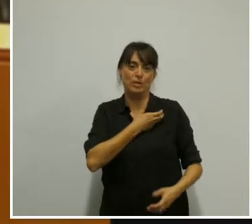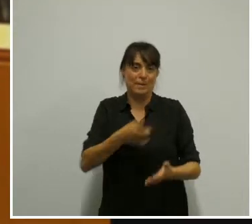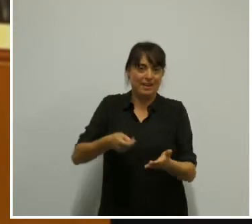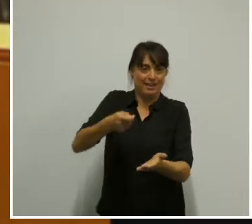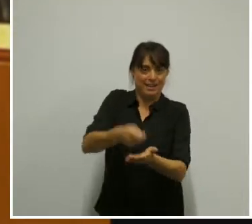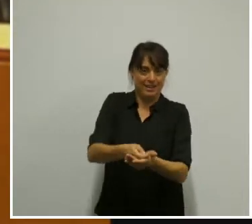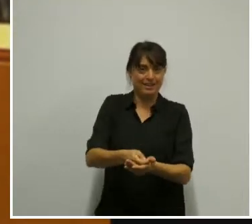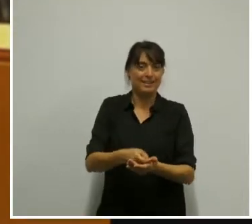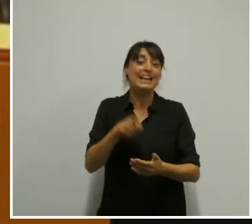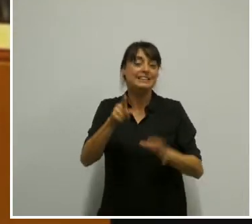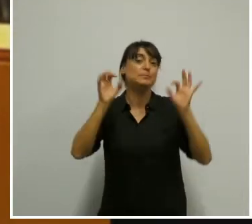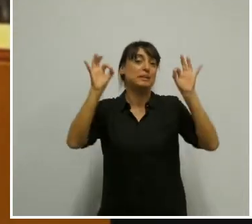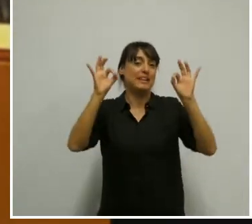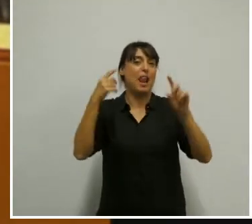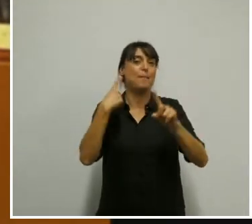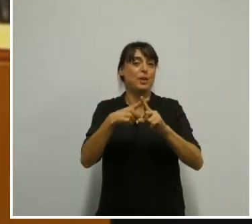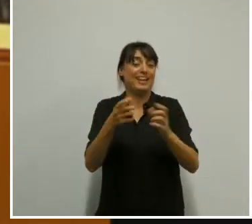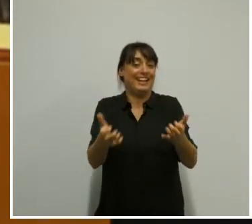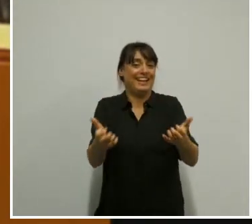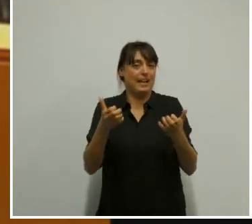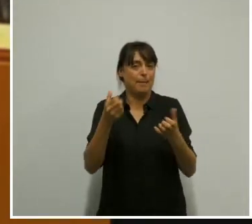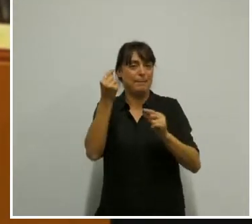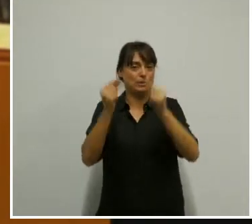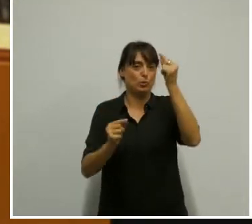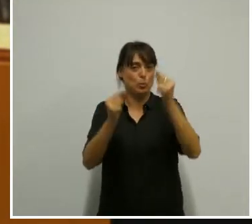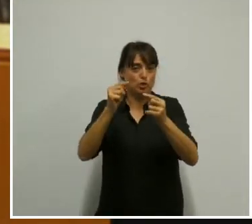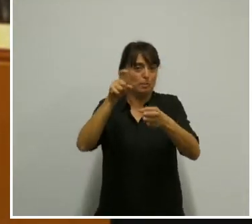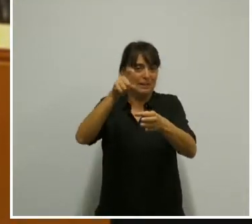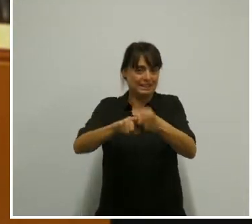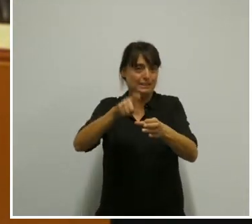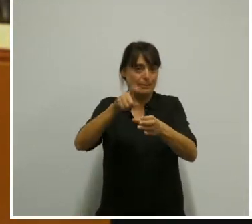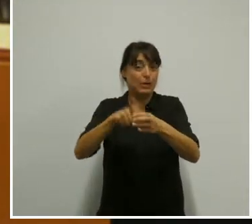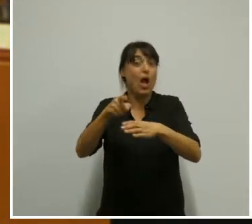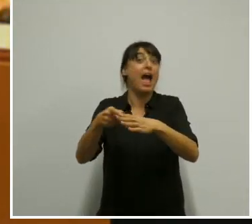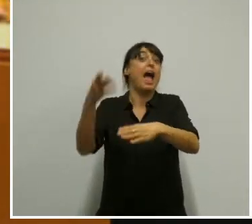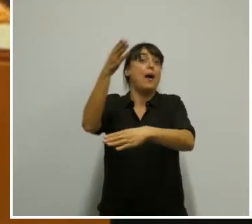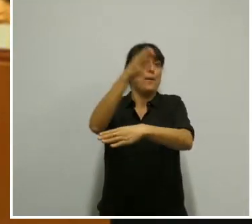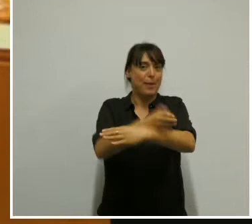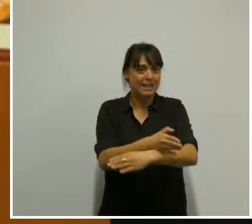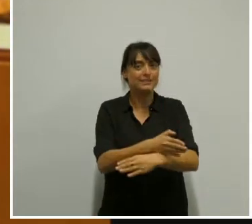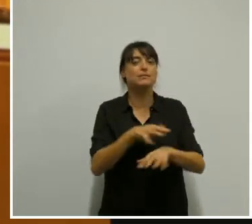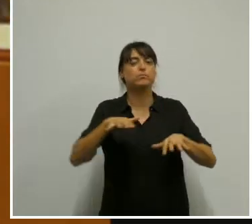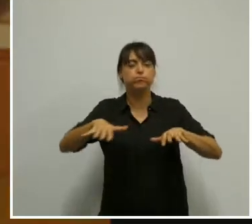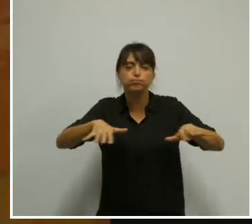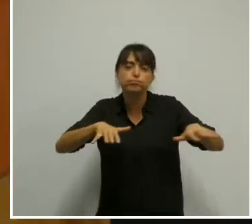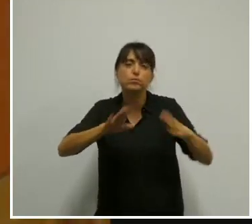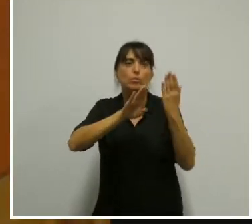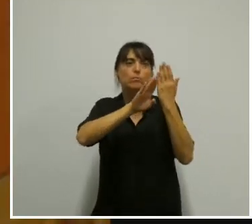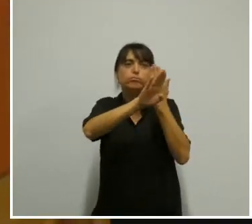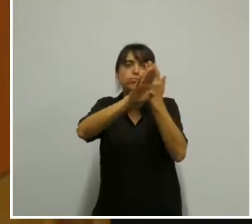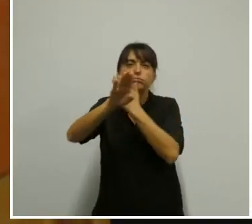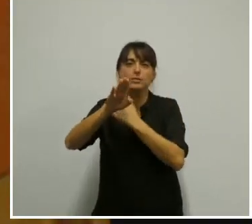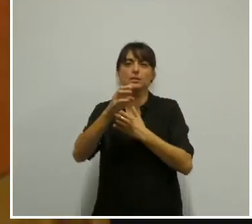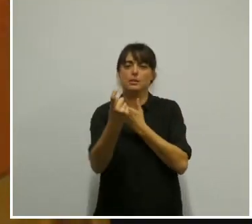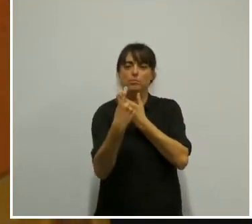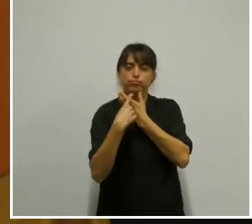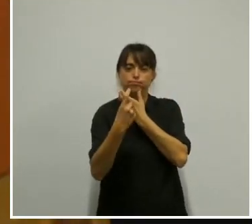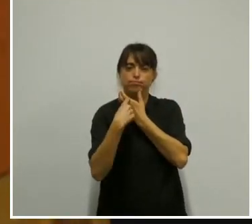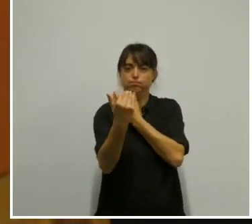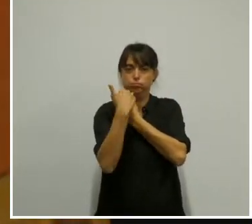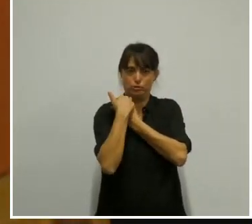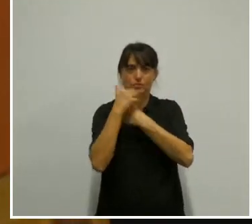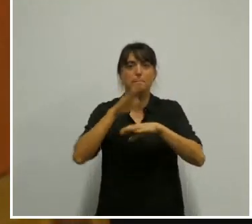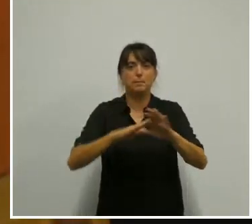entrar en pressupostos participatius, va fer tota una feina participativa prèvia, però bueno, el programa al final és el